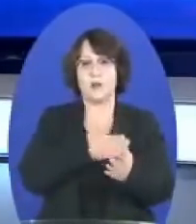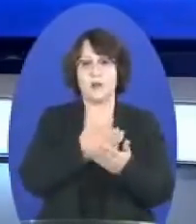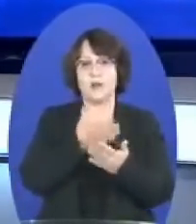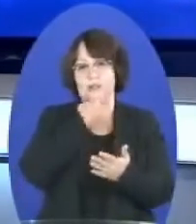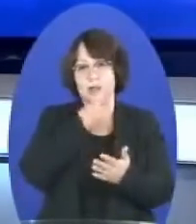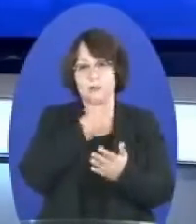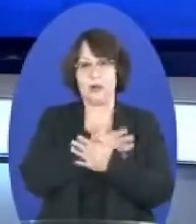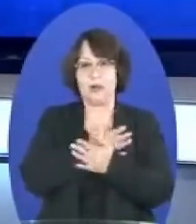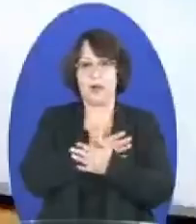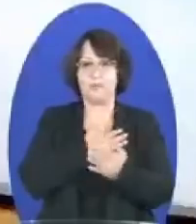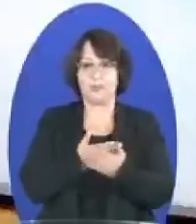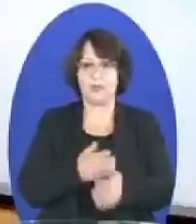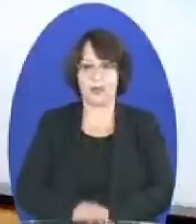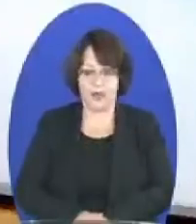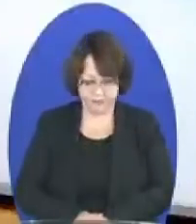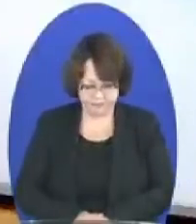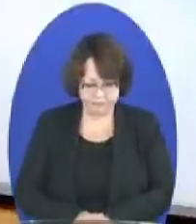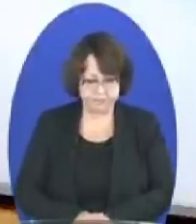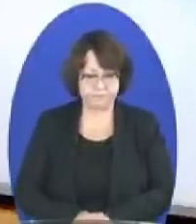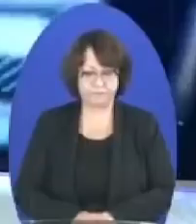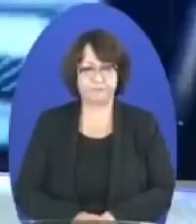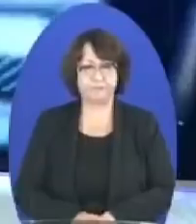байгаа гол үйл явдлын мэдээлүүдээс танилцууллаа.